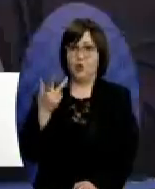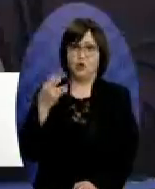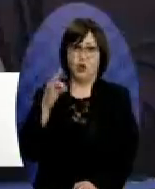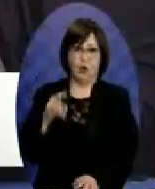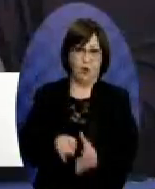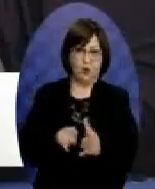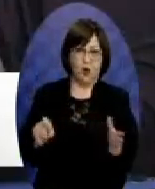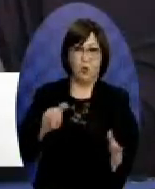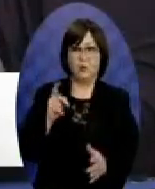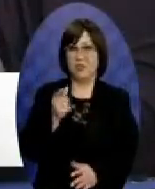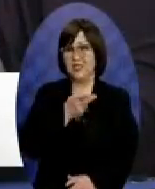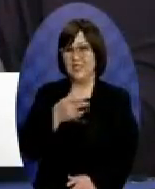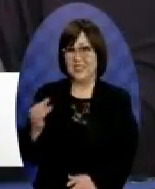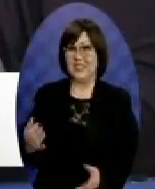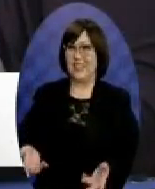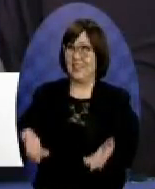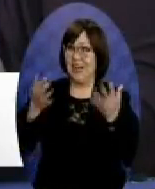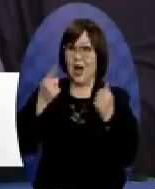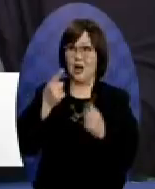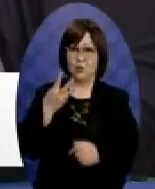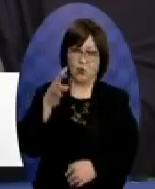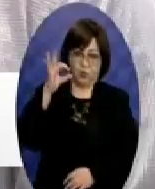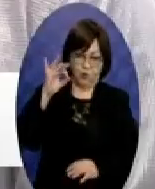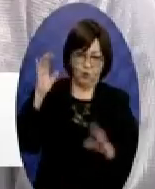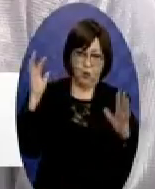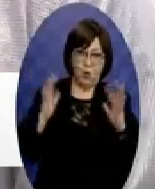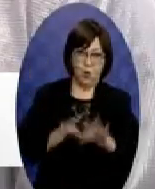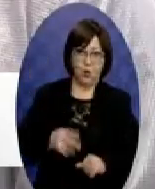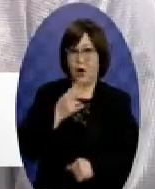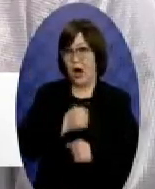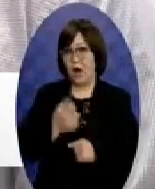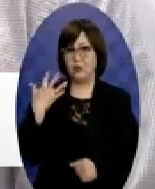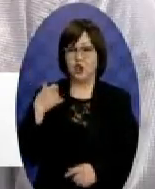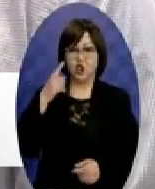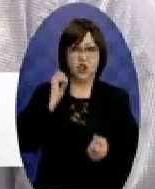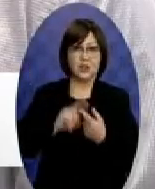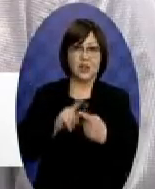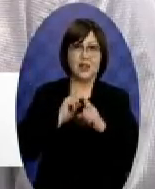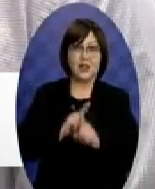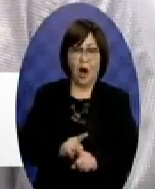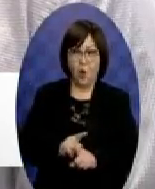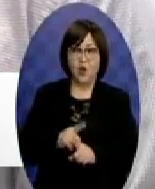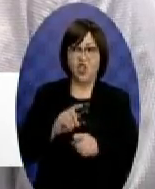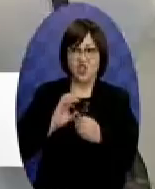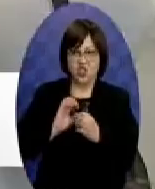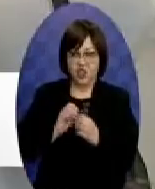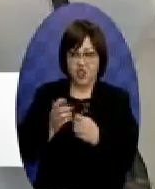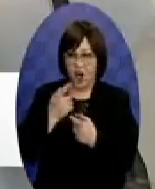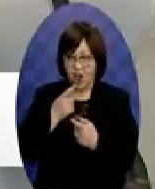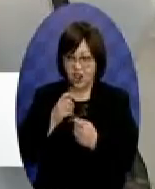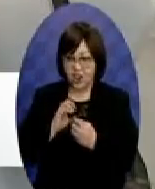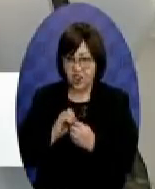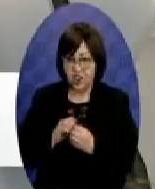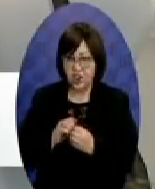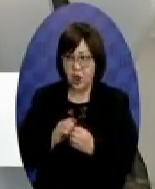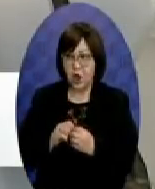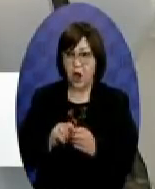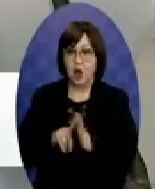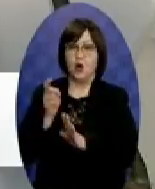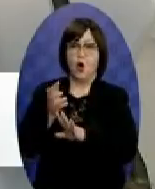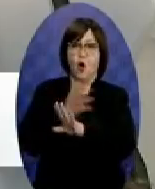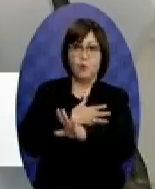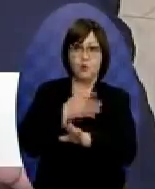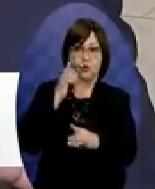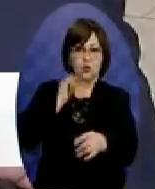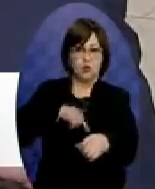хин ялгарлаа 14% бууруулах үүрэг хүлээсэн юм а. Харин энэ зорилгодоо бид хилцээр хэрэгжиж эхлэхээс ч өмнө хүрэх боломжтой гэж холбогд халтныхан